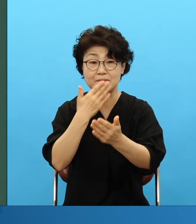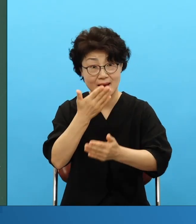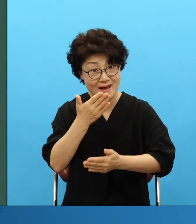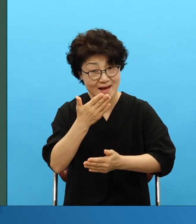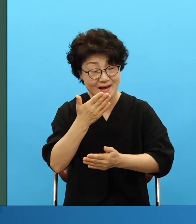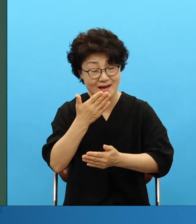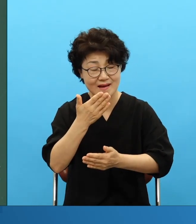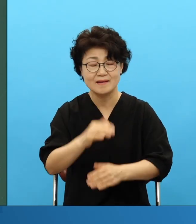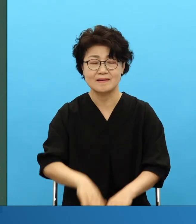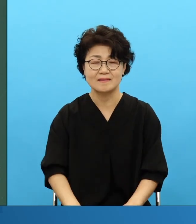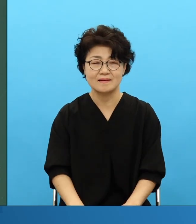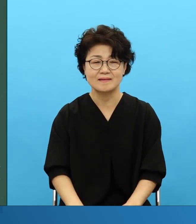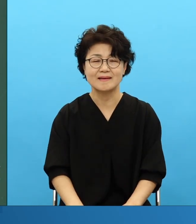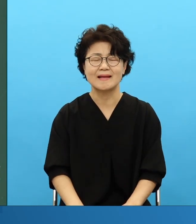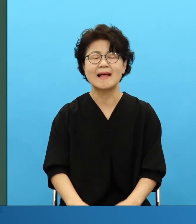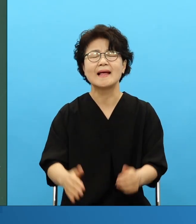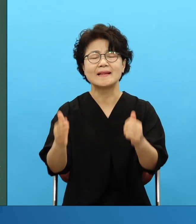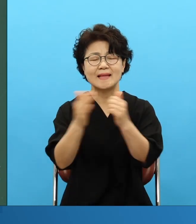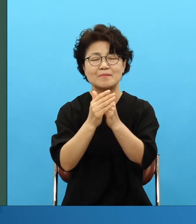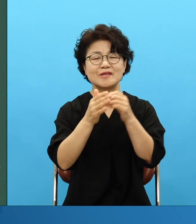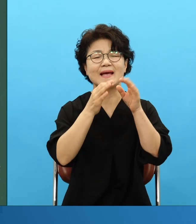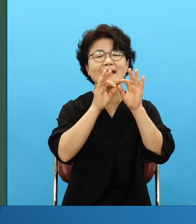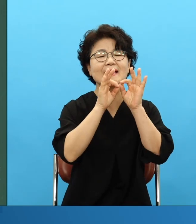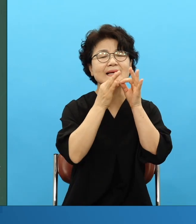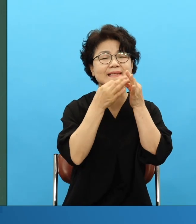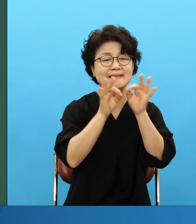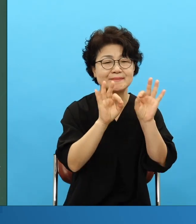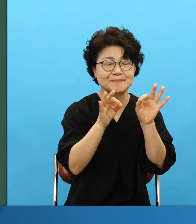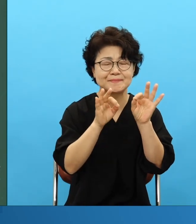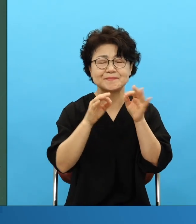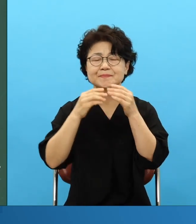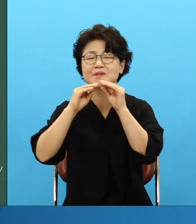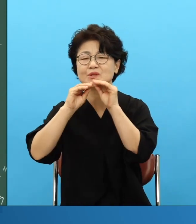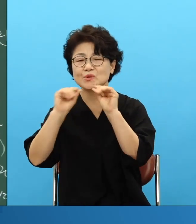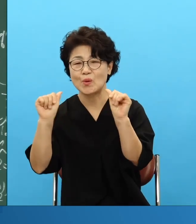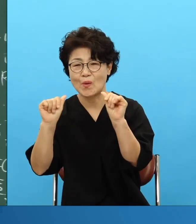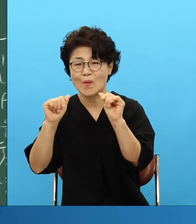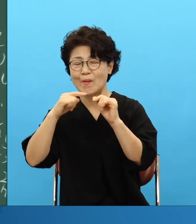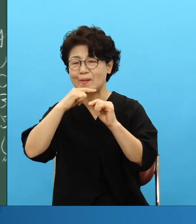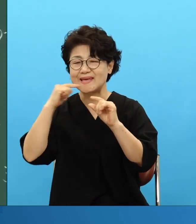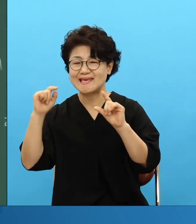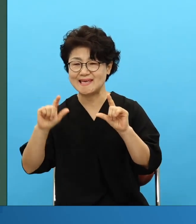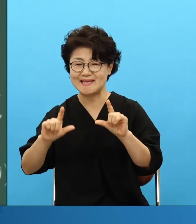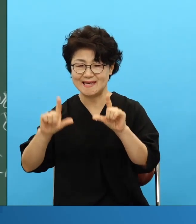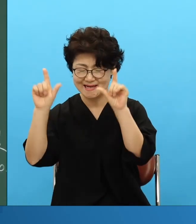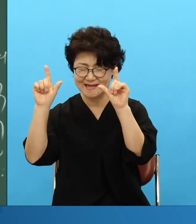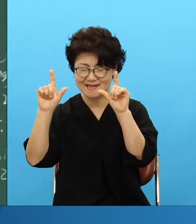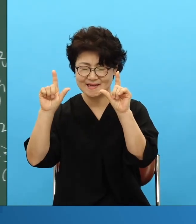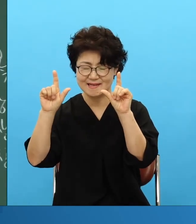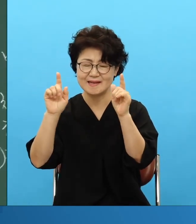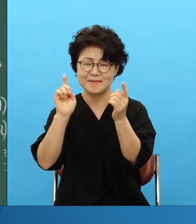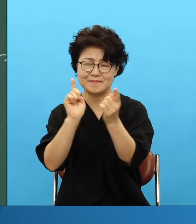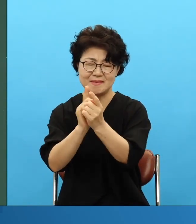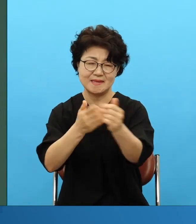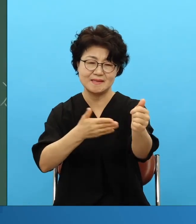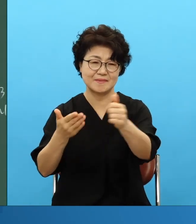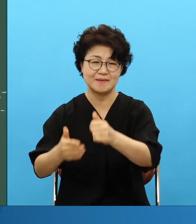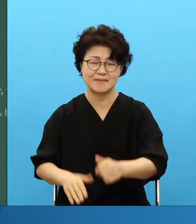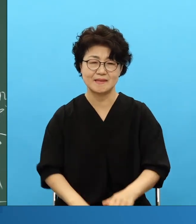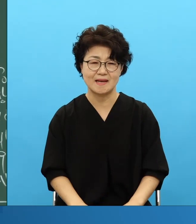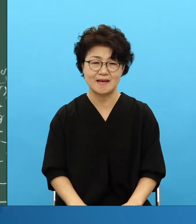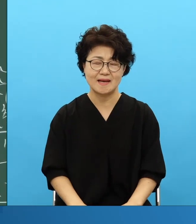the 그래서 important things? 금토일 시대를 열어요. That is why we must do the 3-day weekend age. 그래서 정상적인